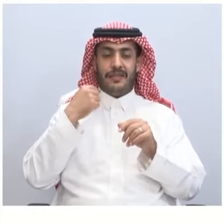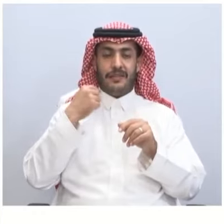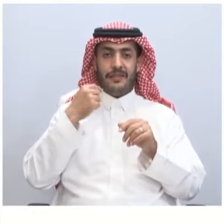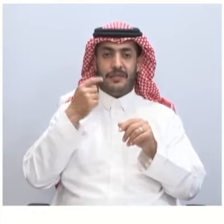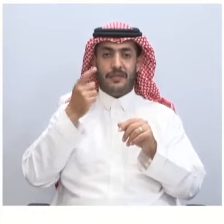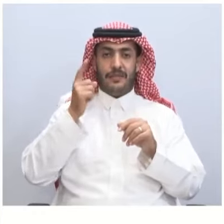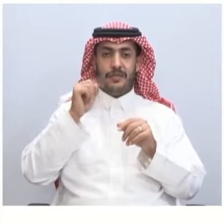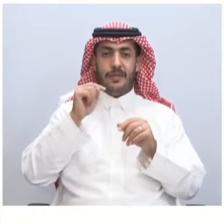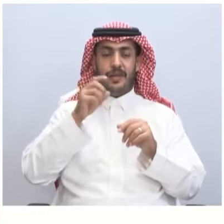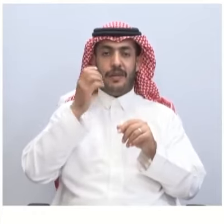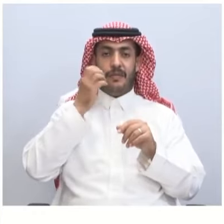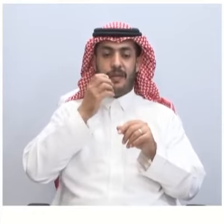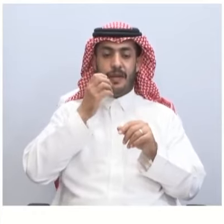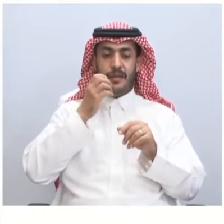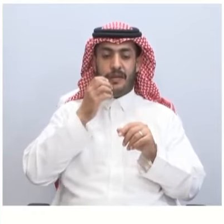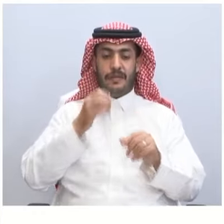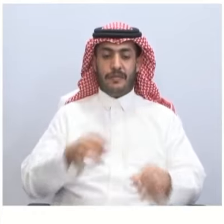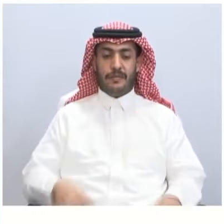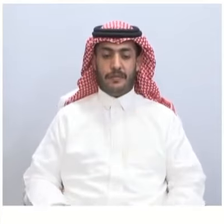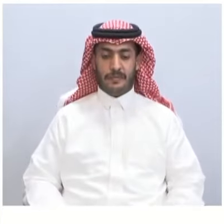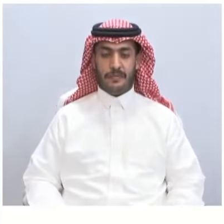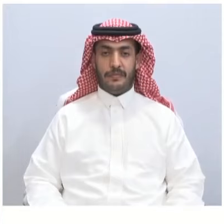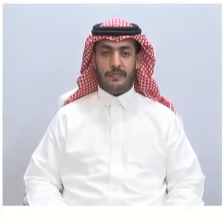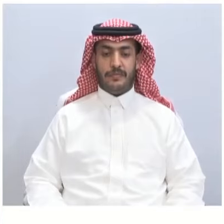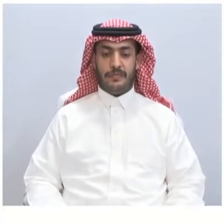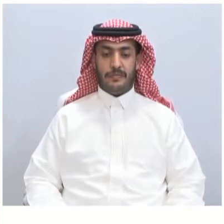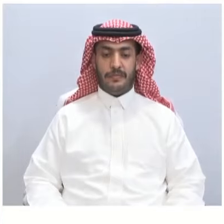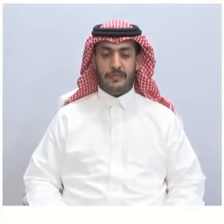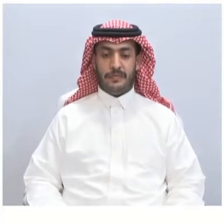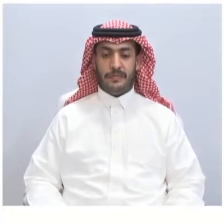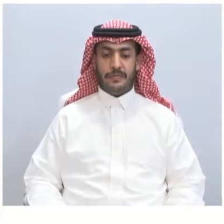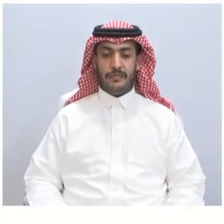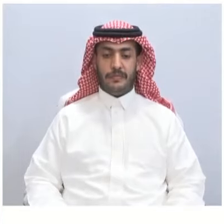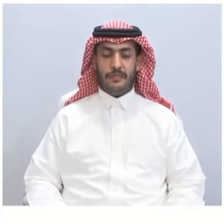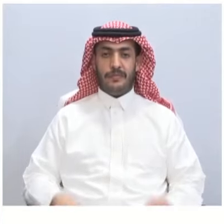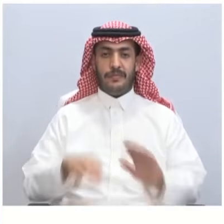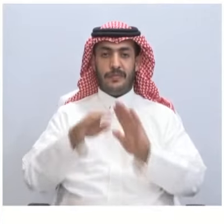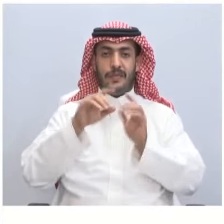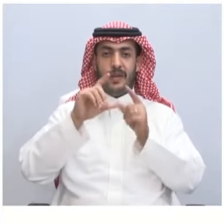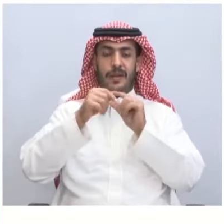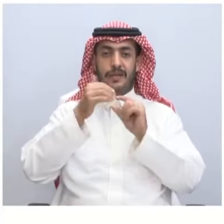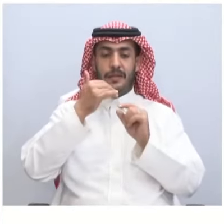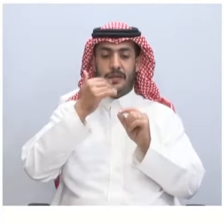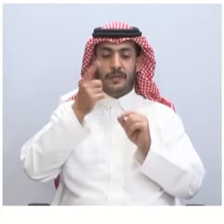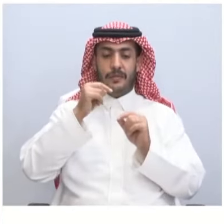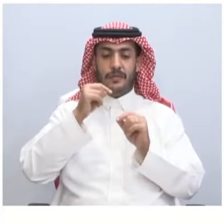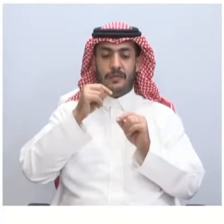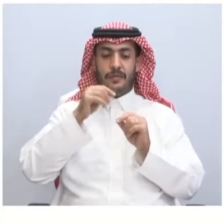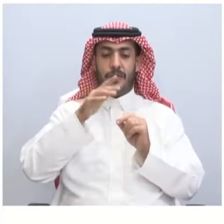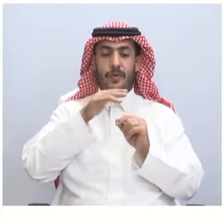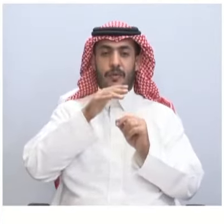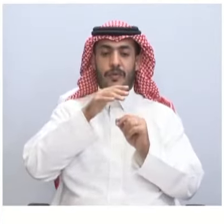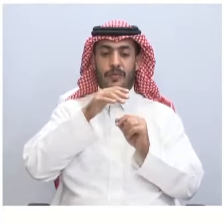وسهول الامارات العربيه المتحده بمحاذاه الخليج العربي وسهول سلطنه